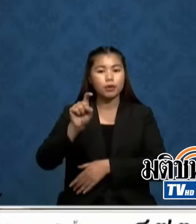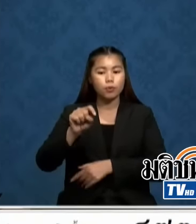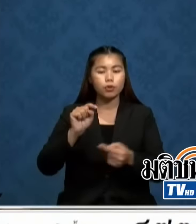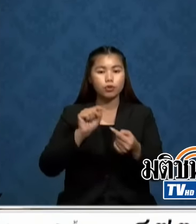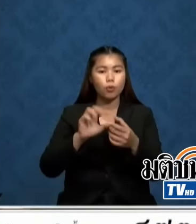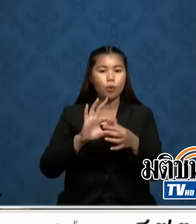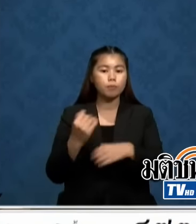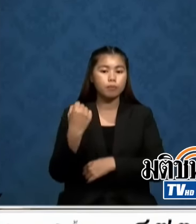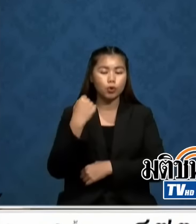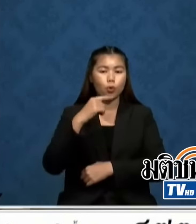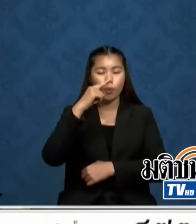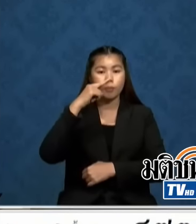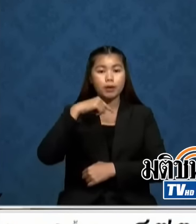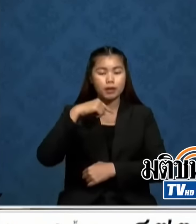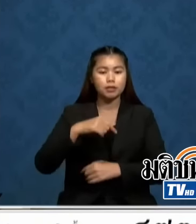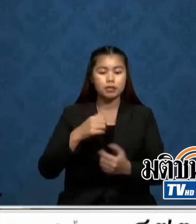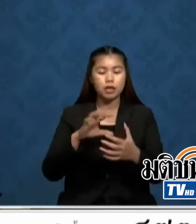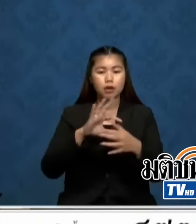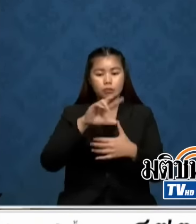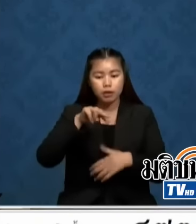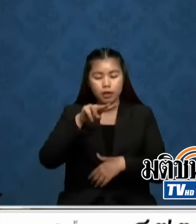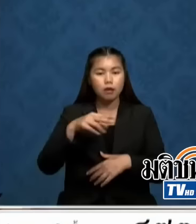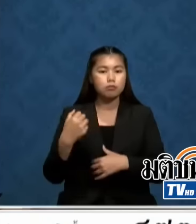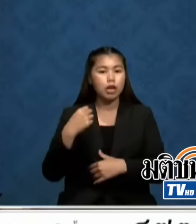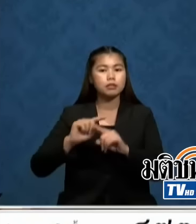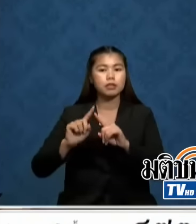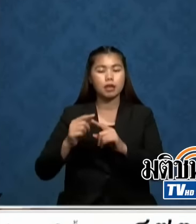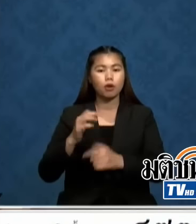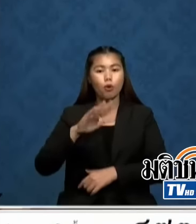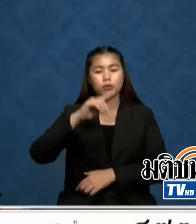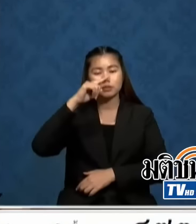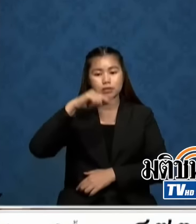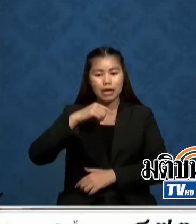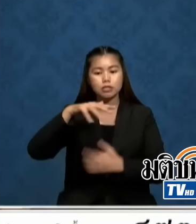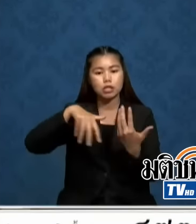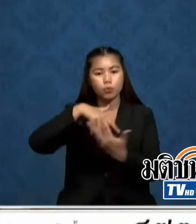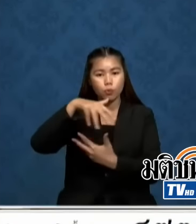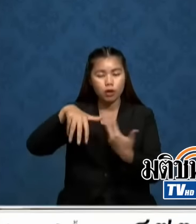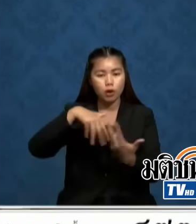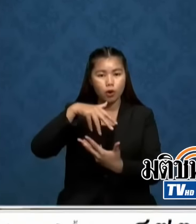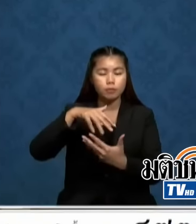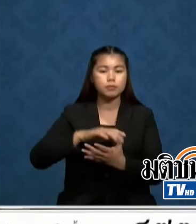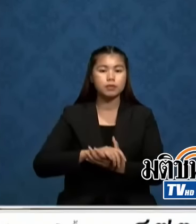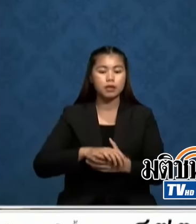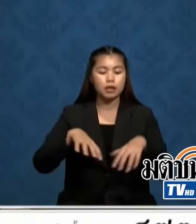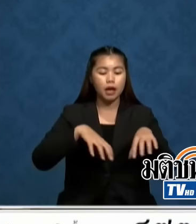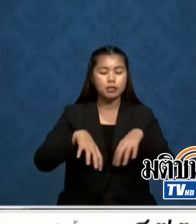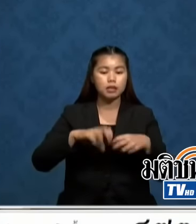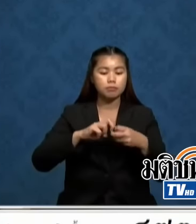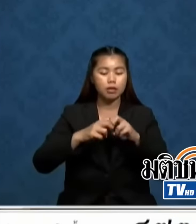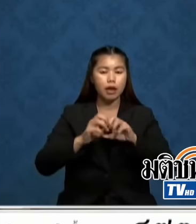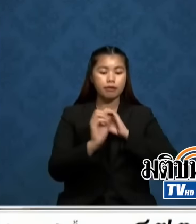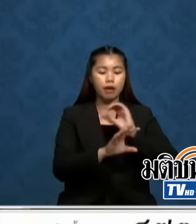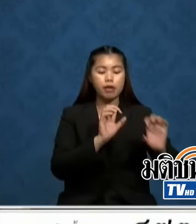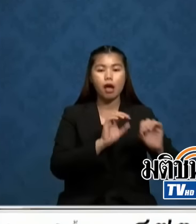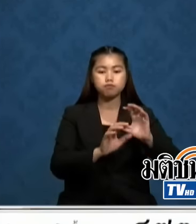มั่นคงในการจัดหาพลังงานของประเทศไทยและปัญหาสิ่งแวดล้อมโดยเฉพาะการจัดการปัญหาขยะ